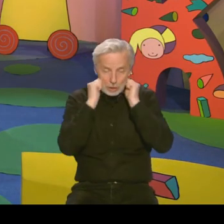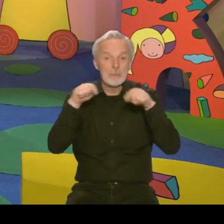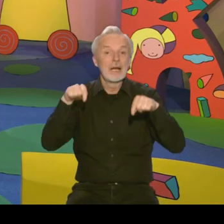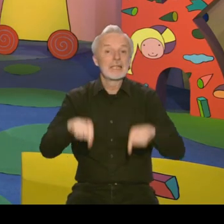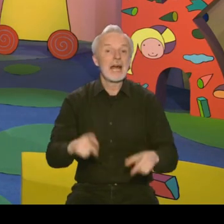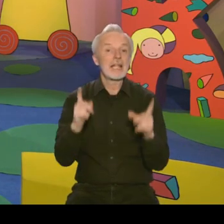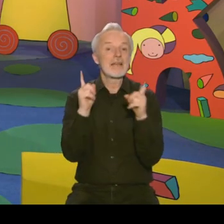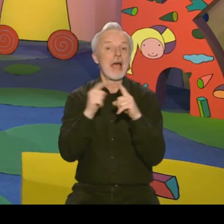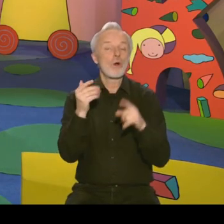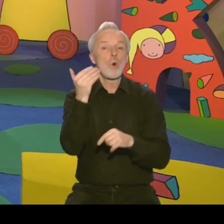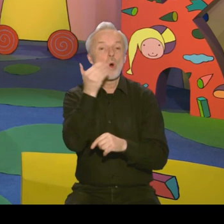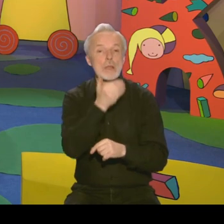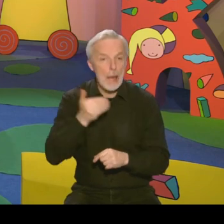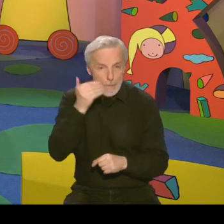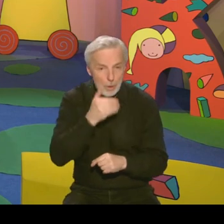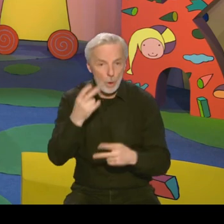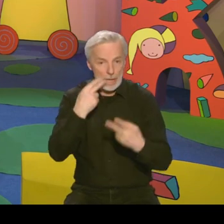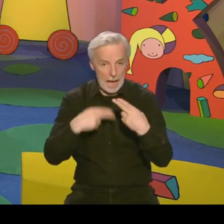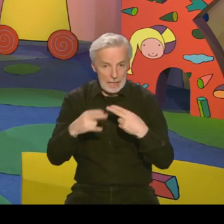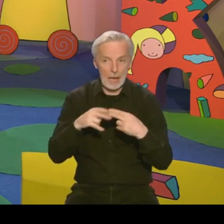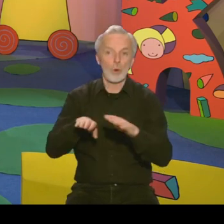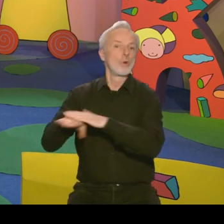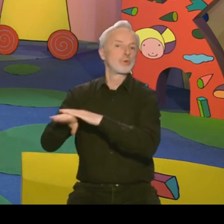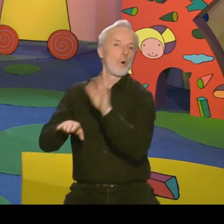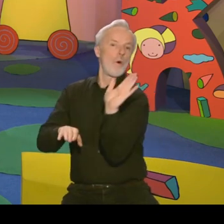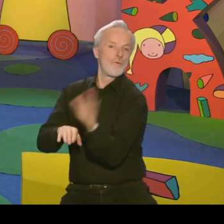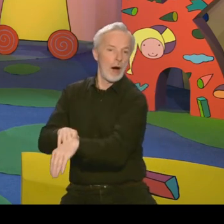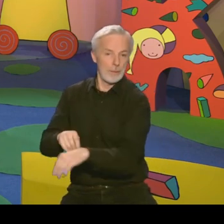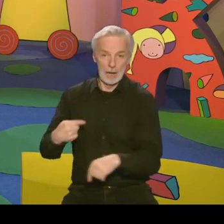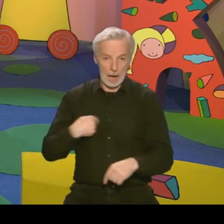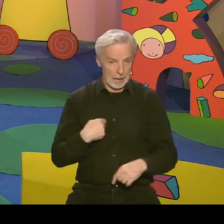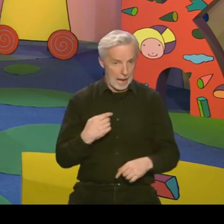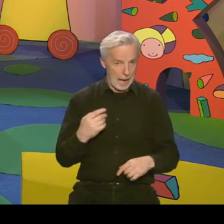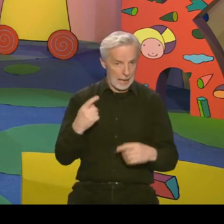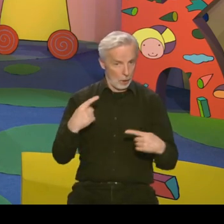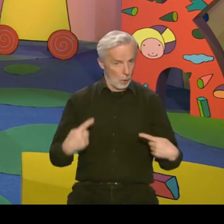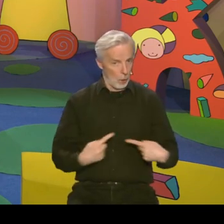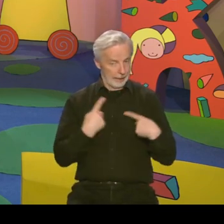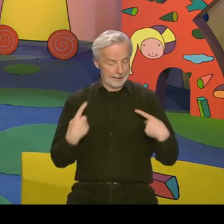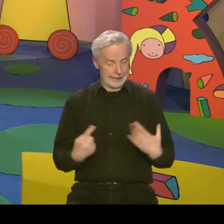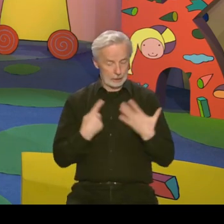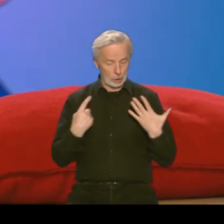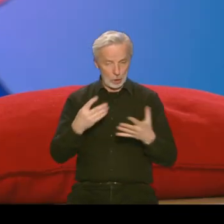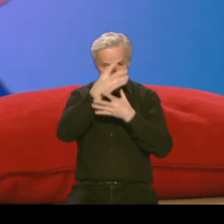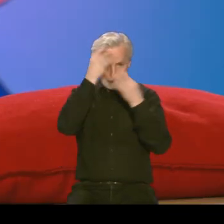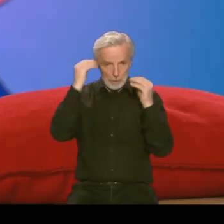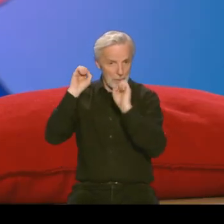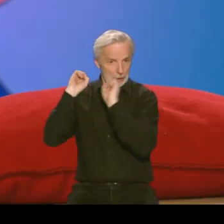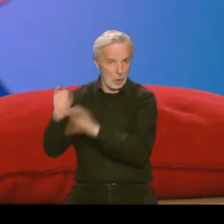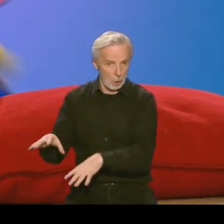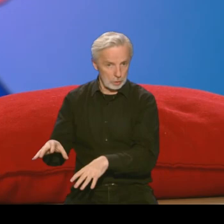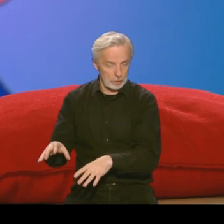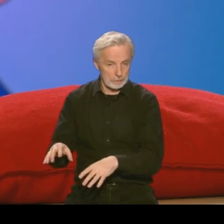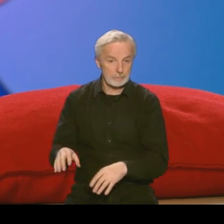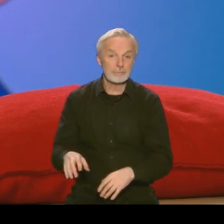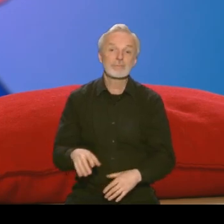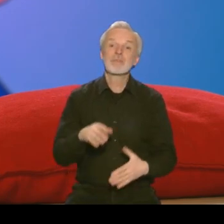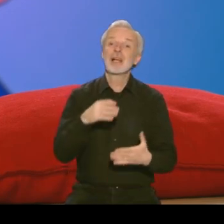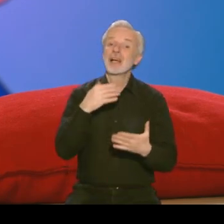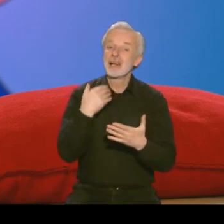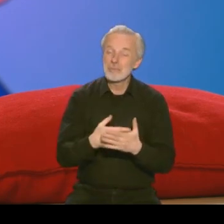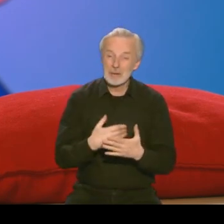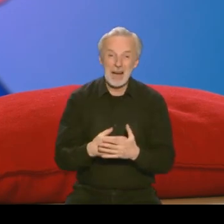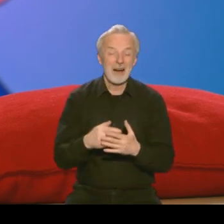venku na jaře nebo v létě, tak ji dáme do skříně a mě jí líto, docela na ní zapomeneme. No jo, každému by pod